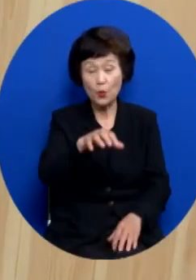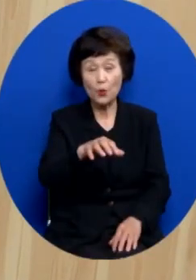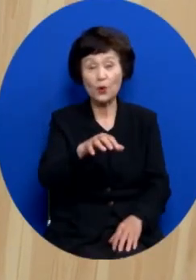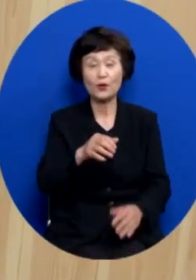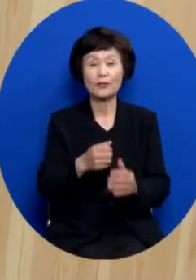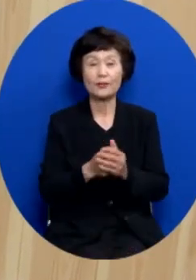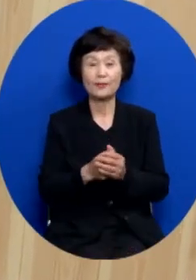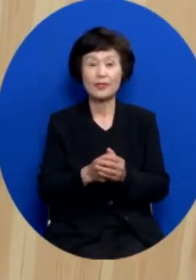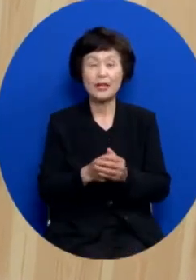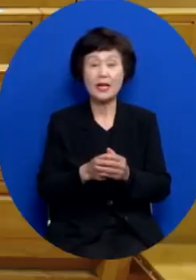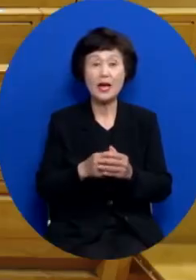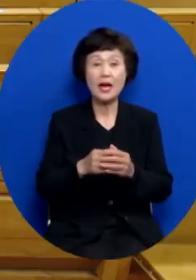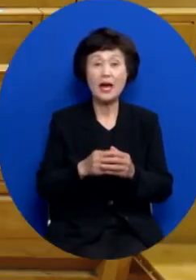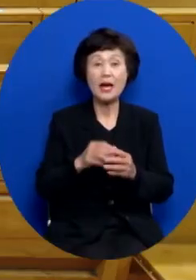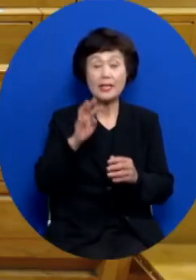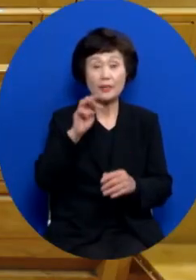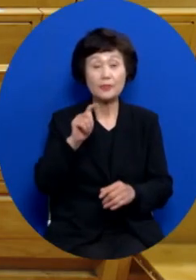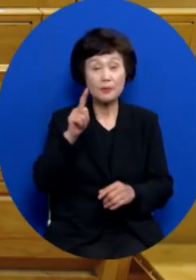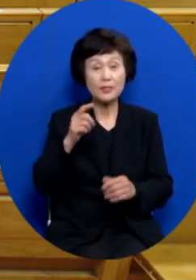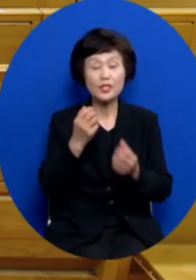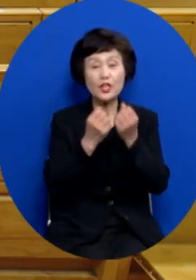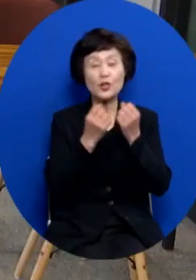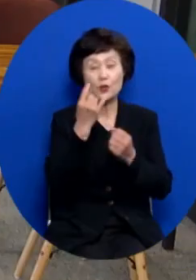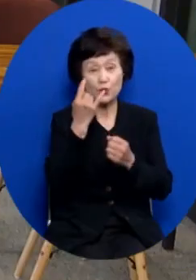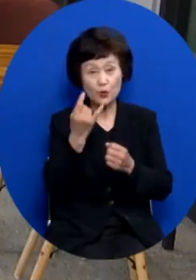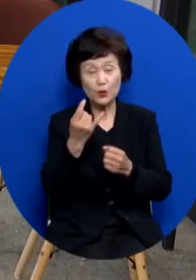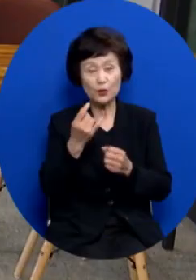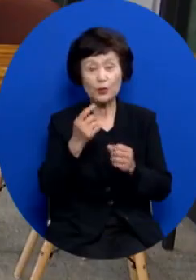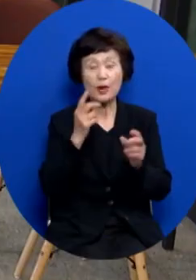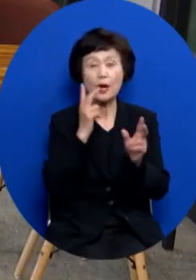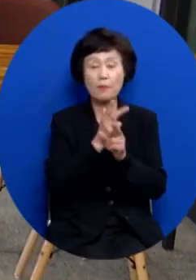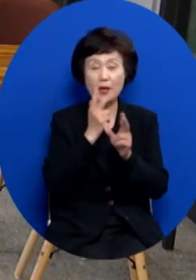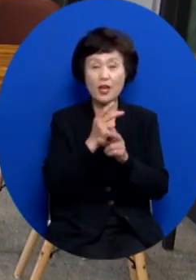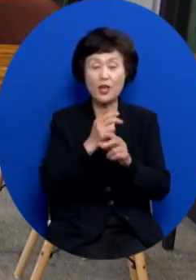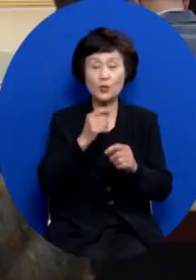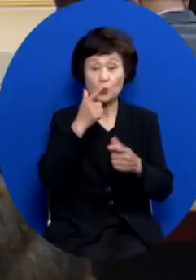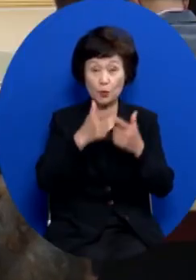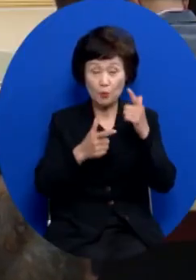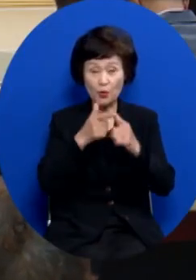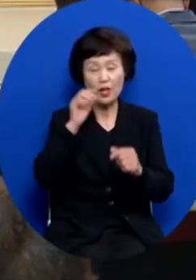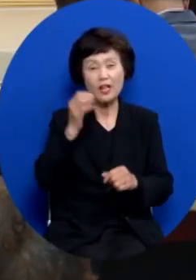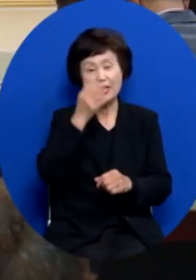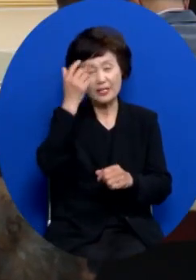회복을 위한 사랑나라 31차 수련회와 매주 목요 성령 집회를 진행할 예정입니다